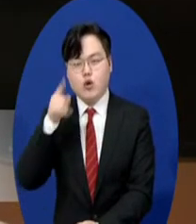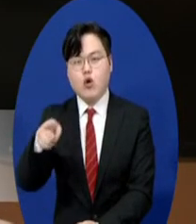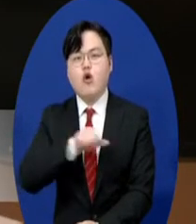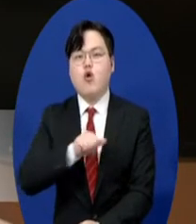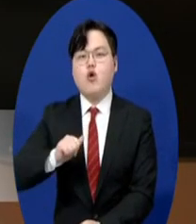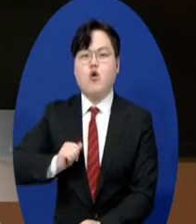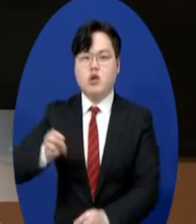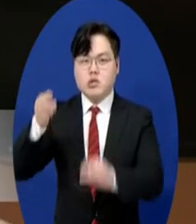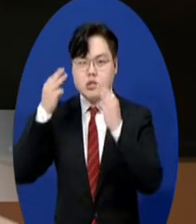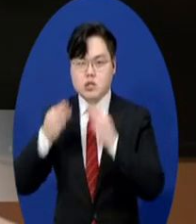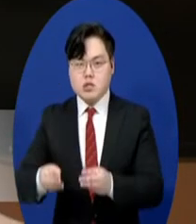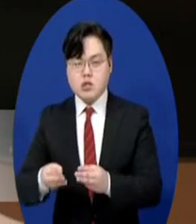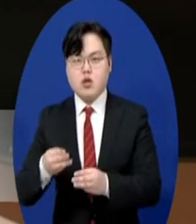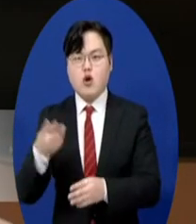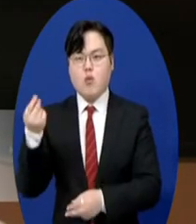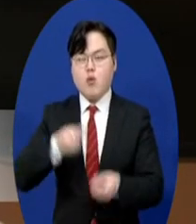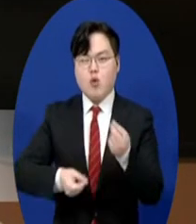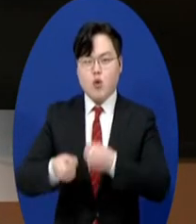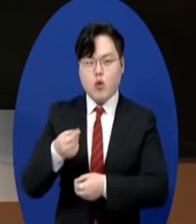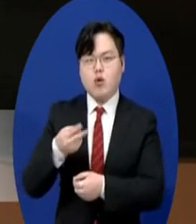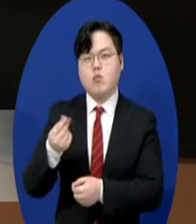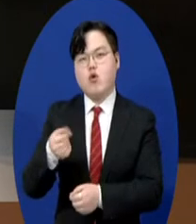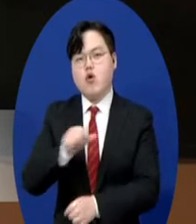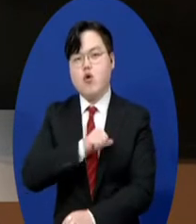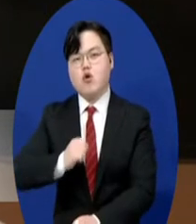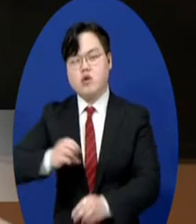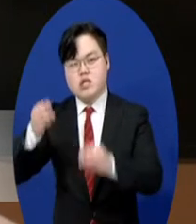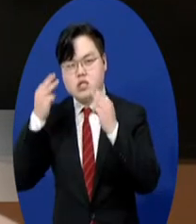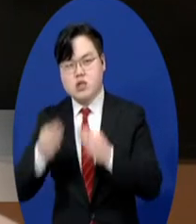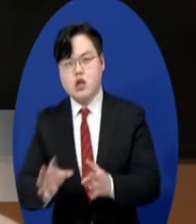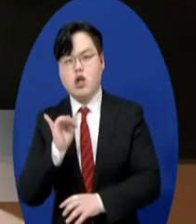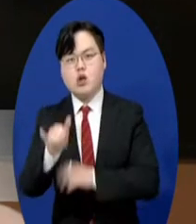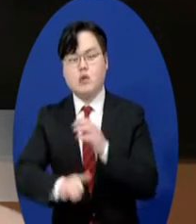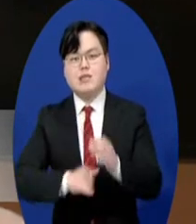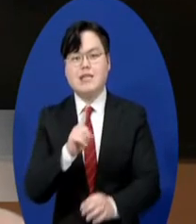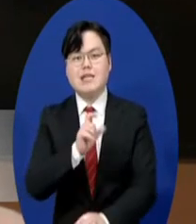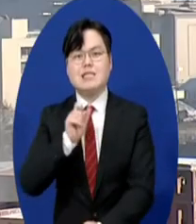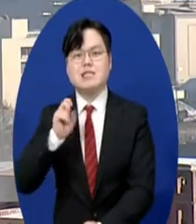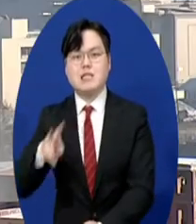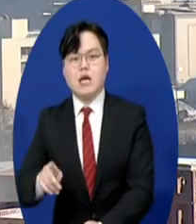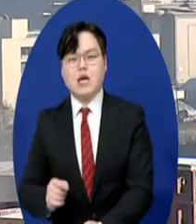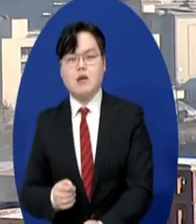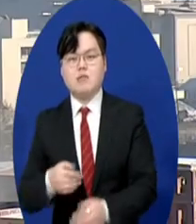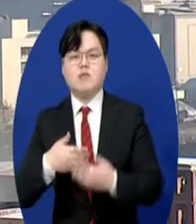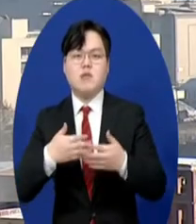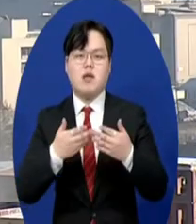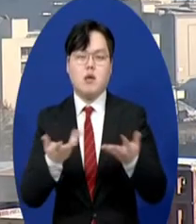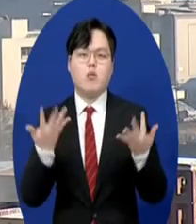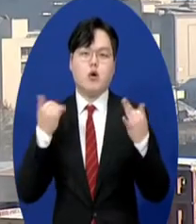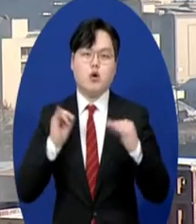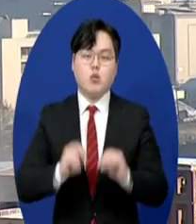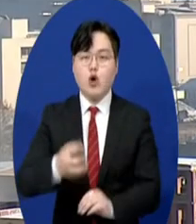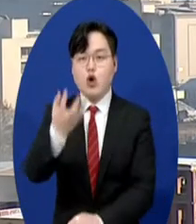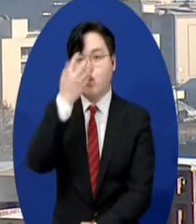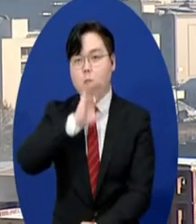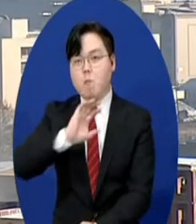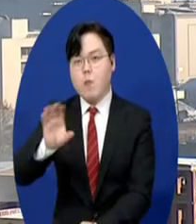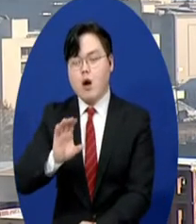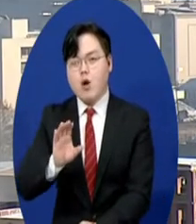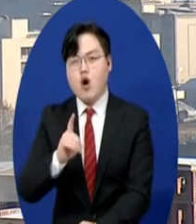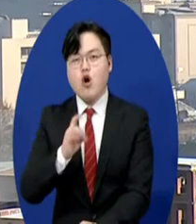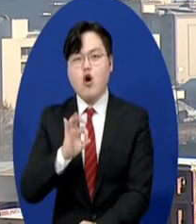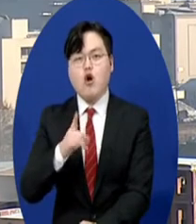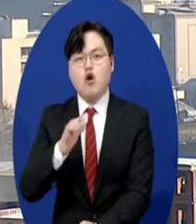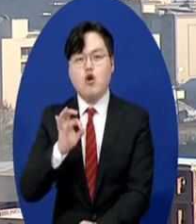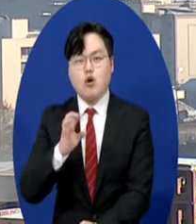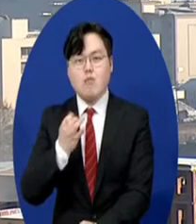дунд хугацааны хөрөнгө оруулалтаа өөрөө шийддэг, олон улсын зах зээл дээр гарах эрхэн нээлттэй байдаг жишээтэй. Төрийн өмчит компаниудыг